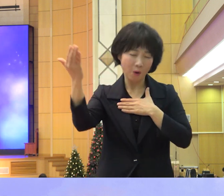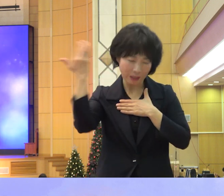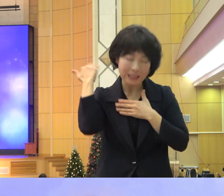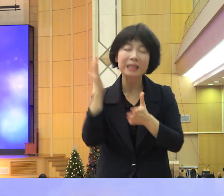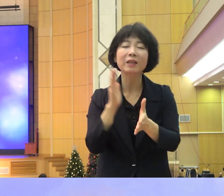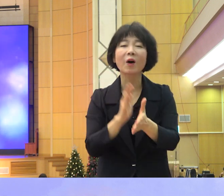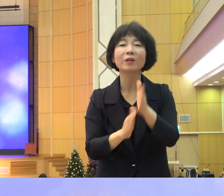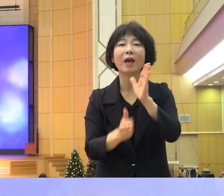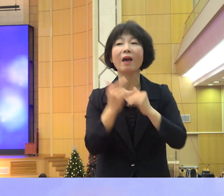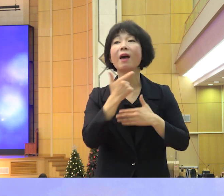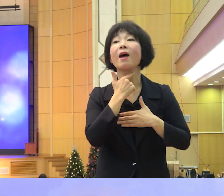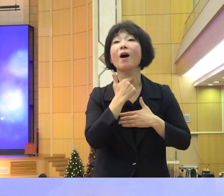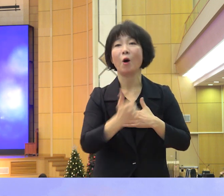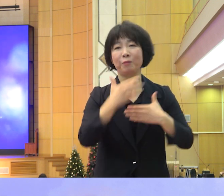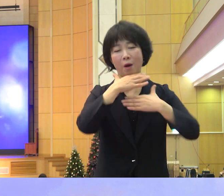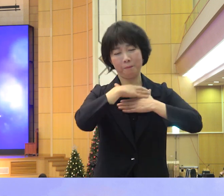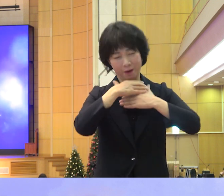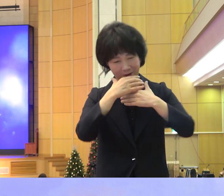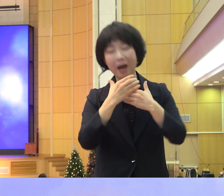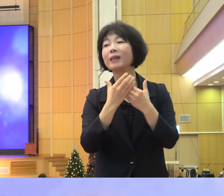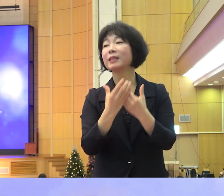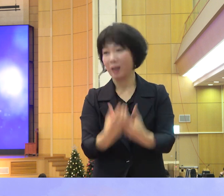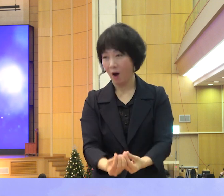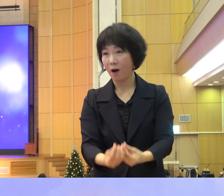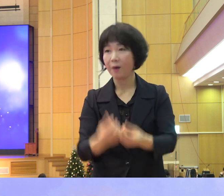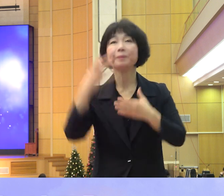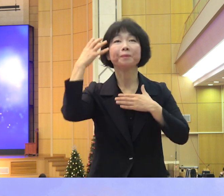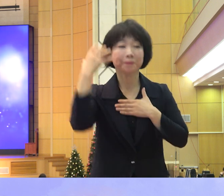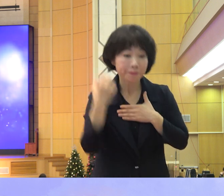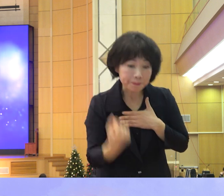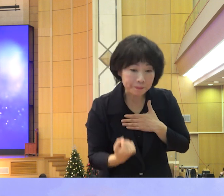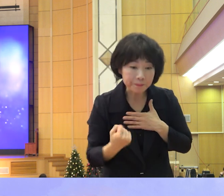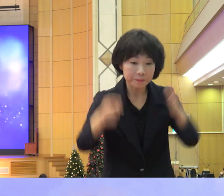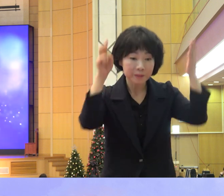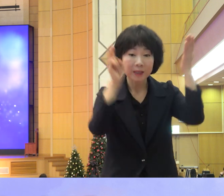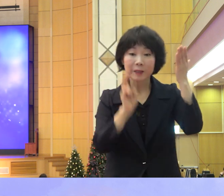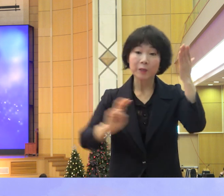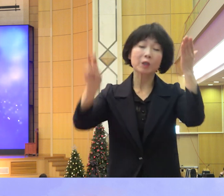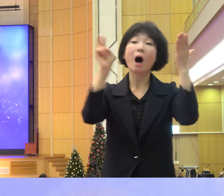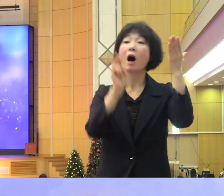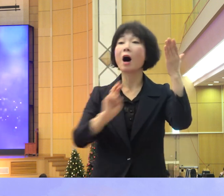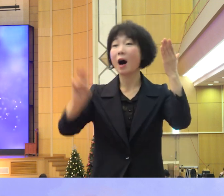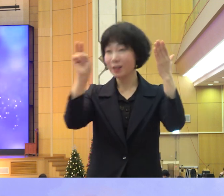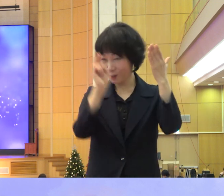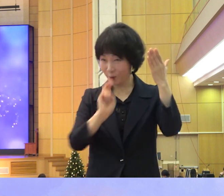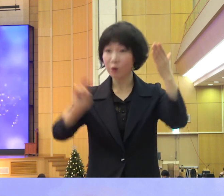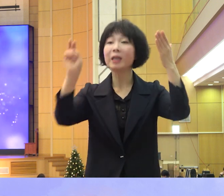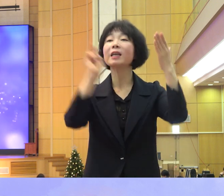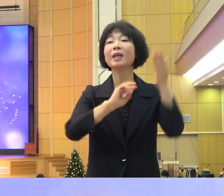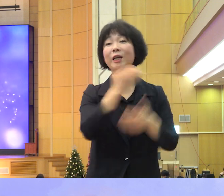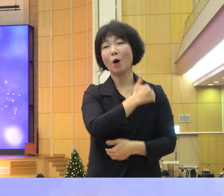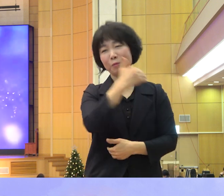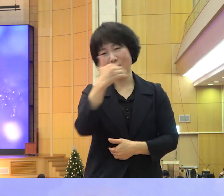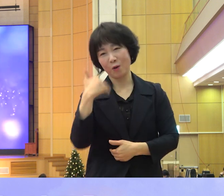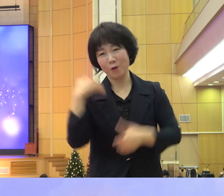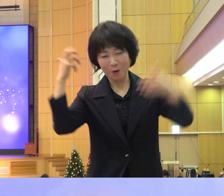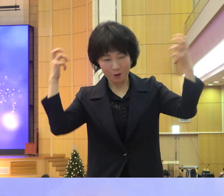넘쳐요. 이전에 없던 평안을 얻으니